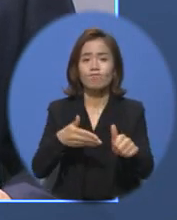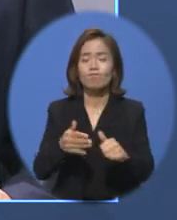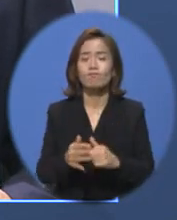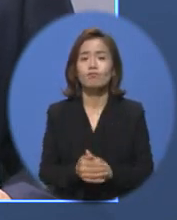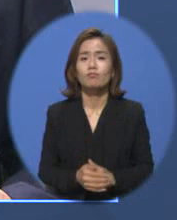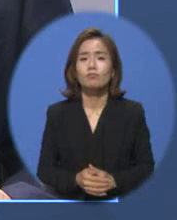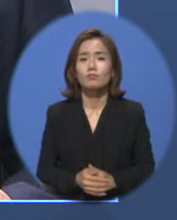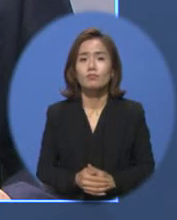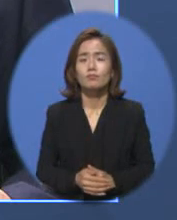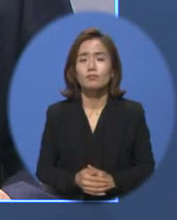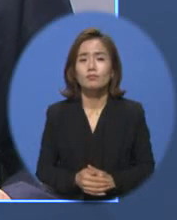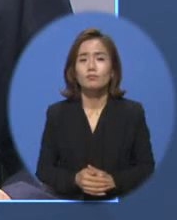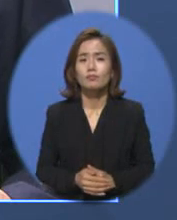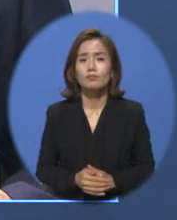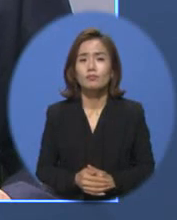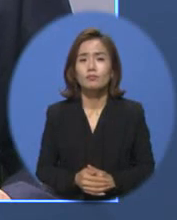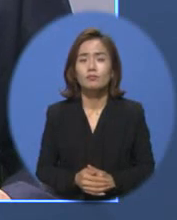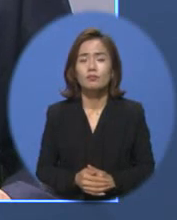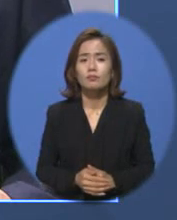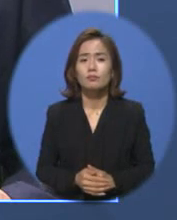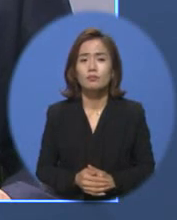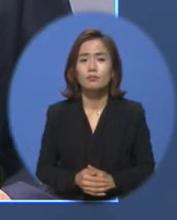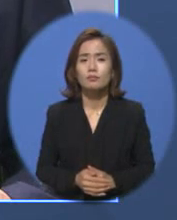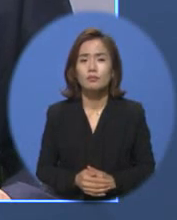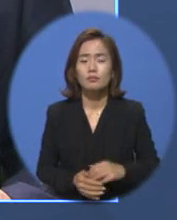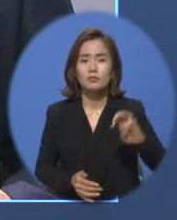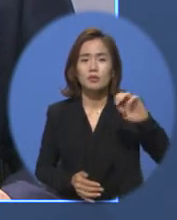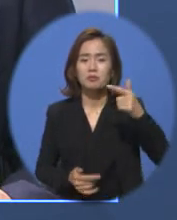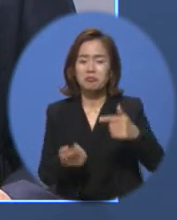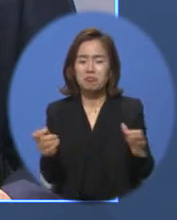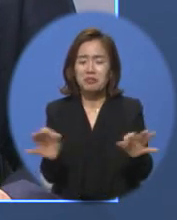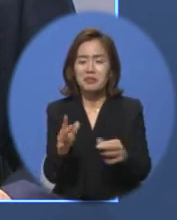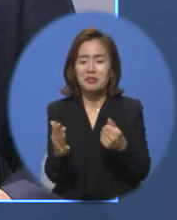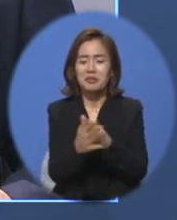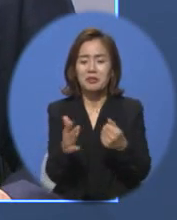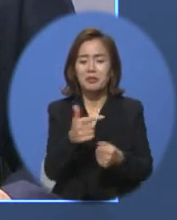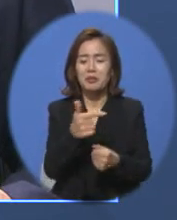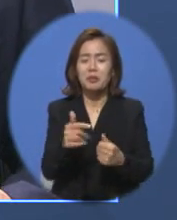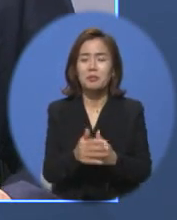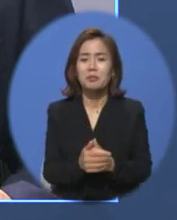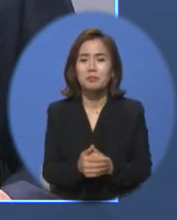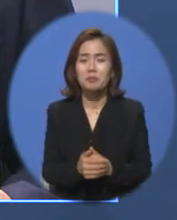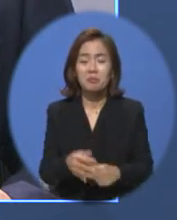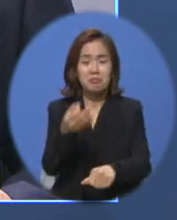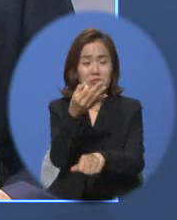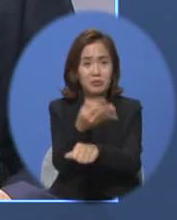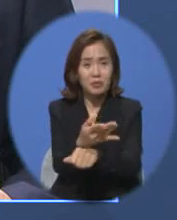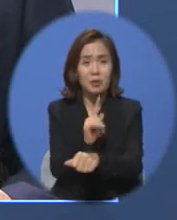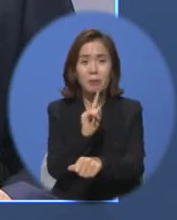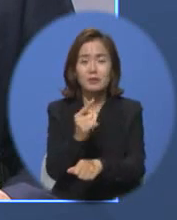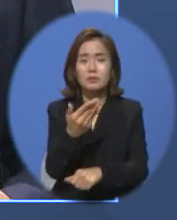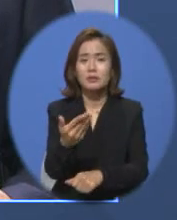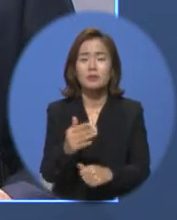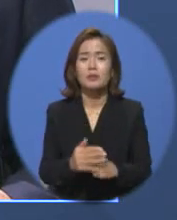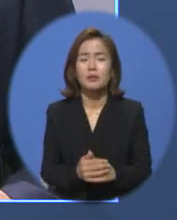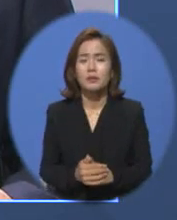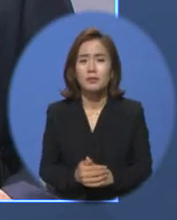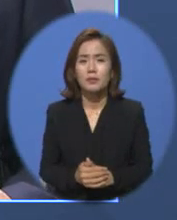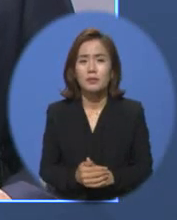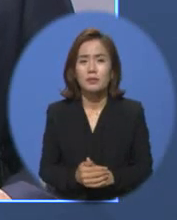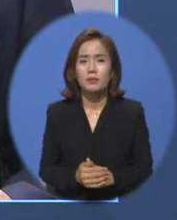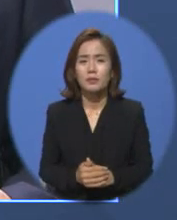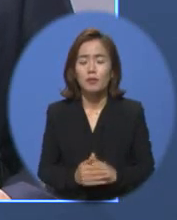. 예.남은시간이 46초밖에없는데설명을요구하는건좀무리한부탁이죠 . 시간을너무많이썼어요.